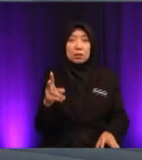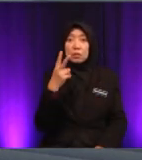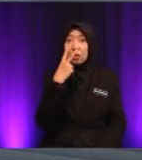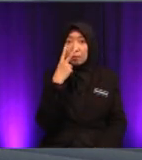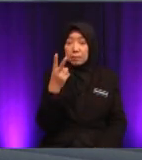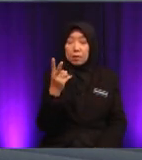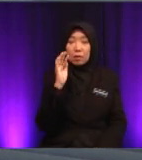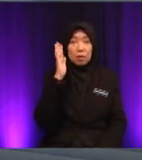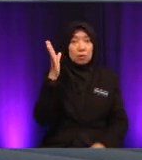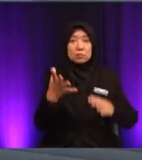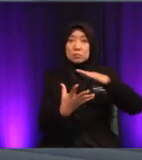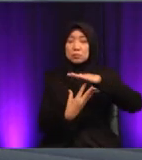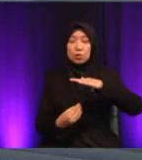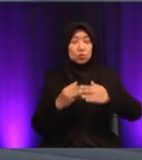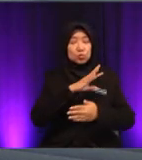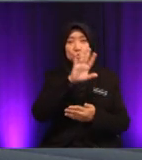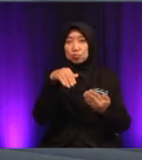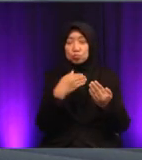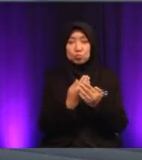menyerap semua